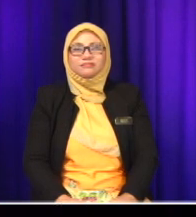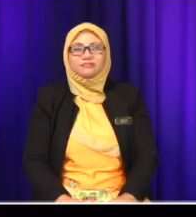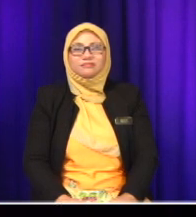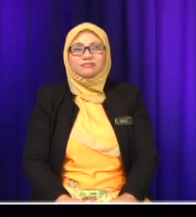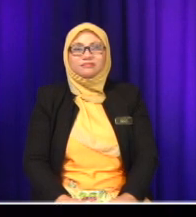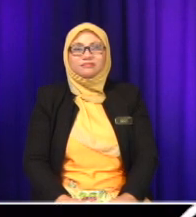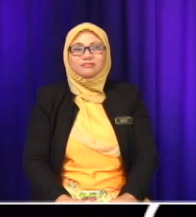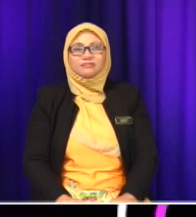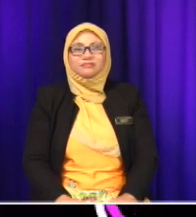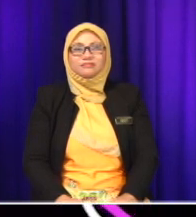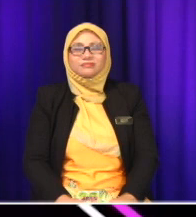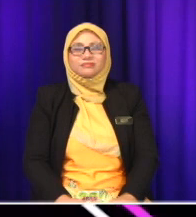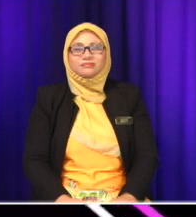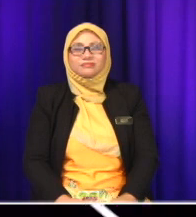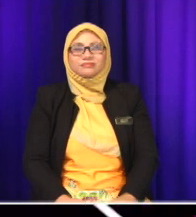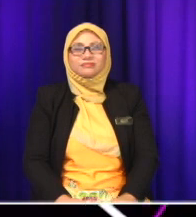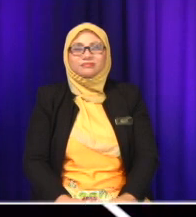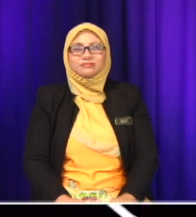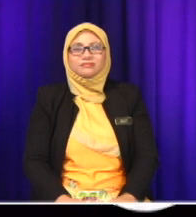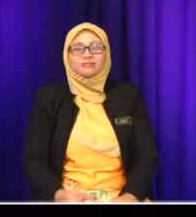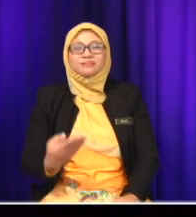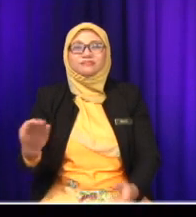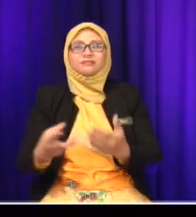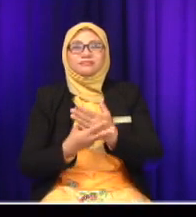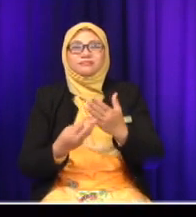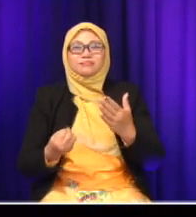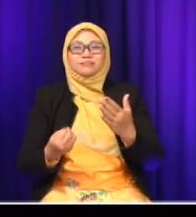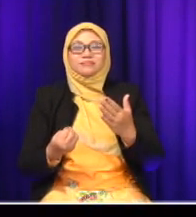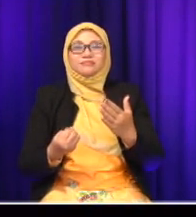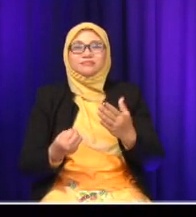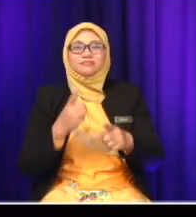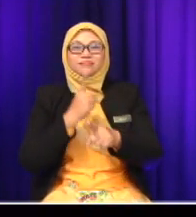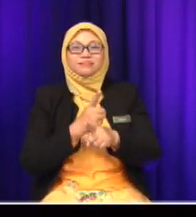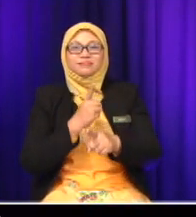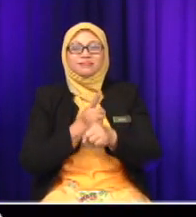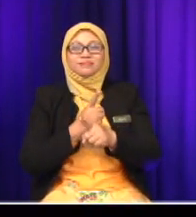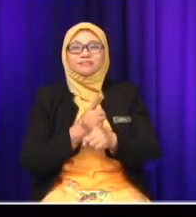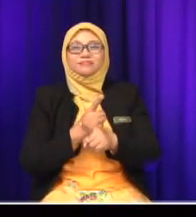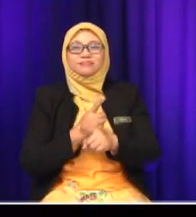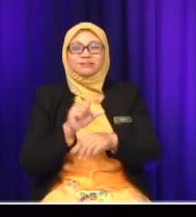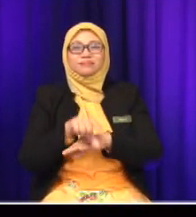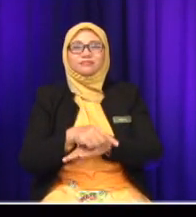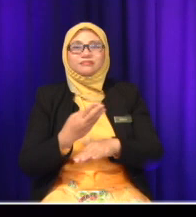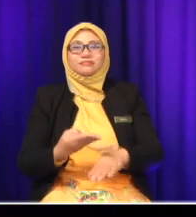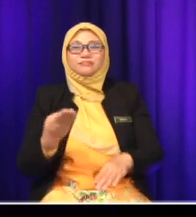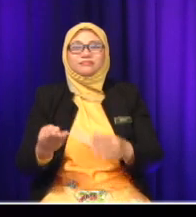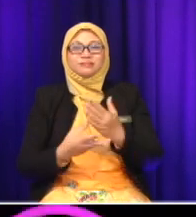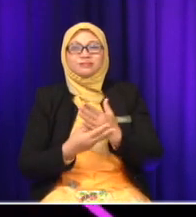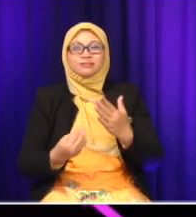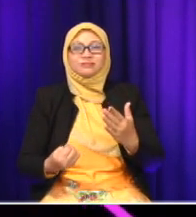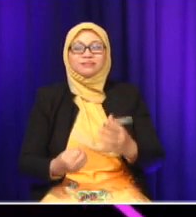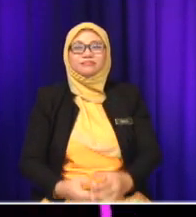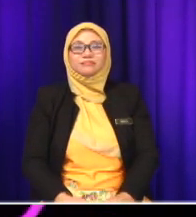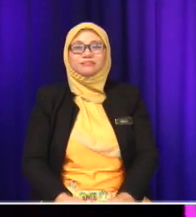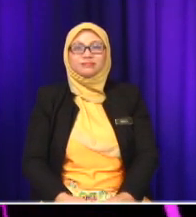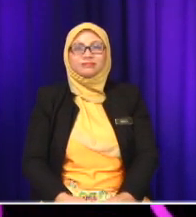ya dia guna apa petrol petrol guna petrol Oke Betul Azam menggunakan petrol Oke kerana